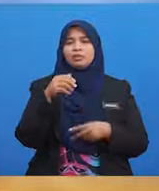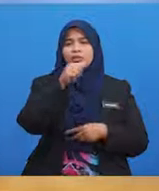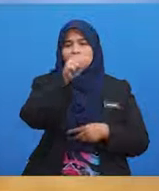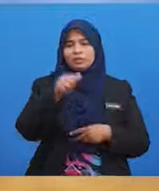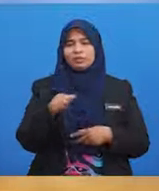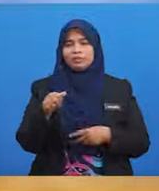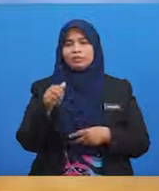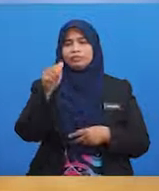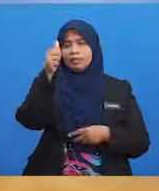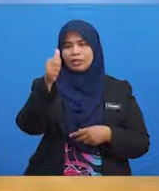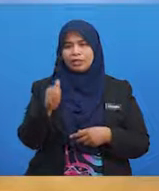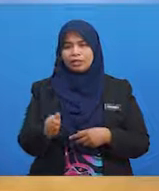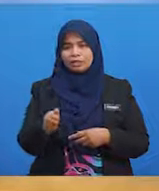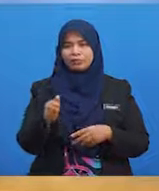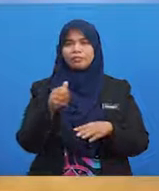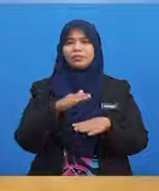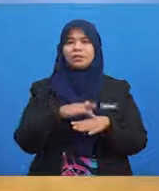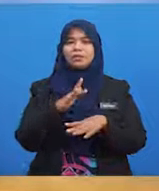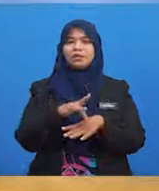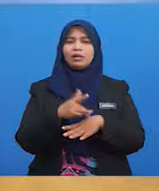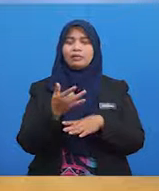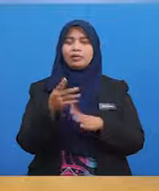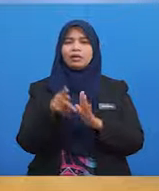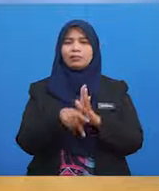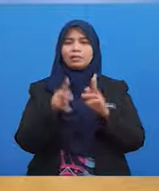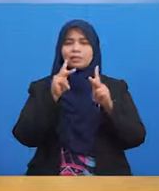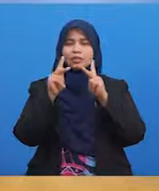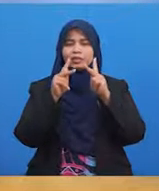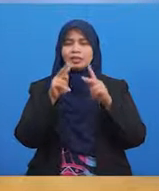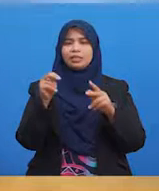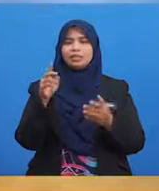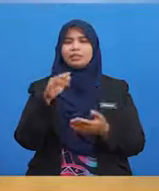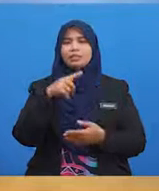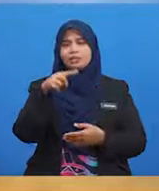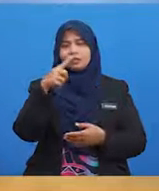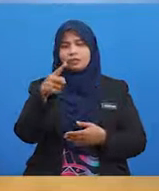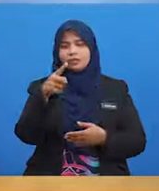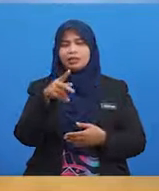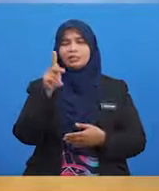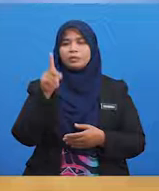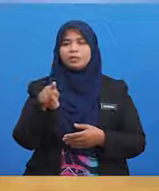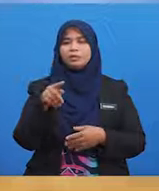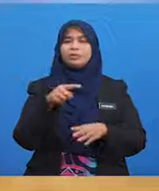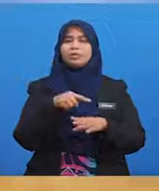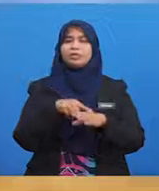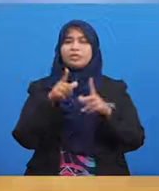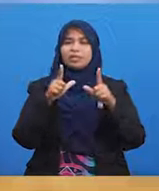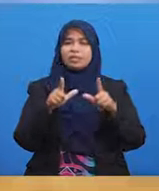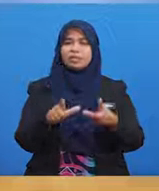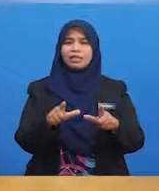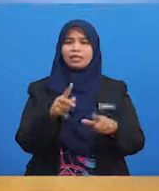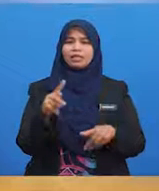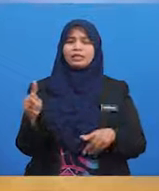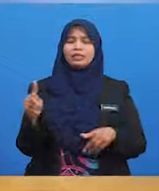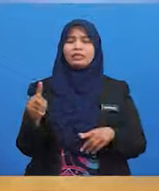huruf alif pada awal perkataan tersebut, perlu